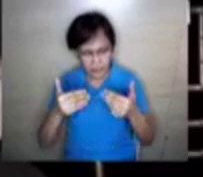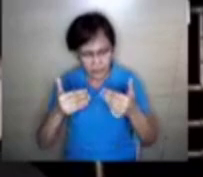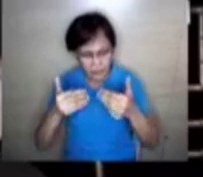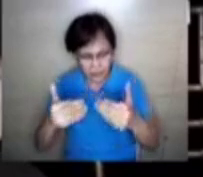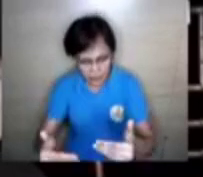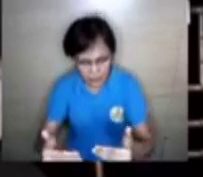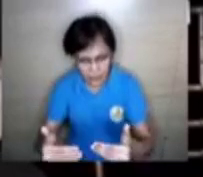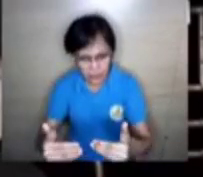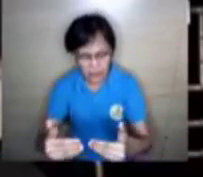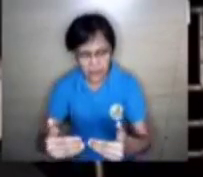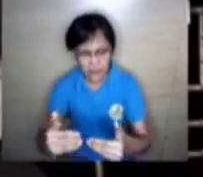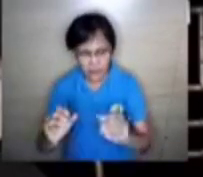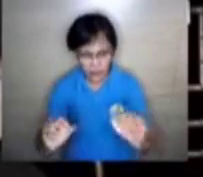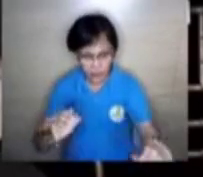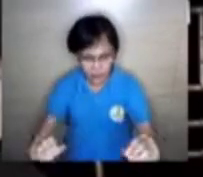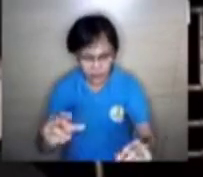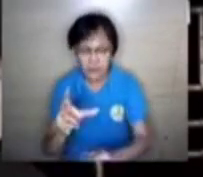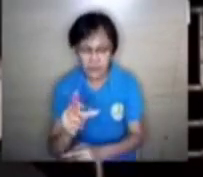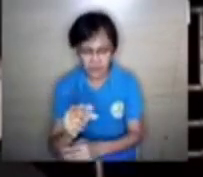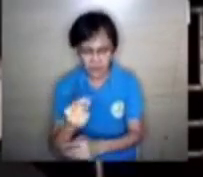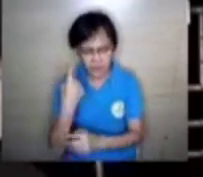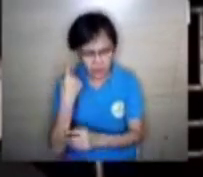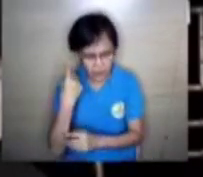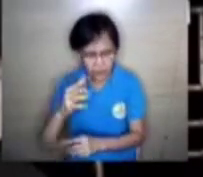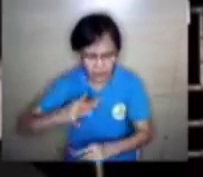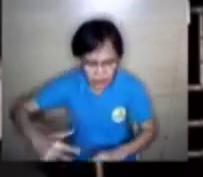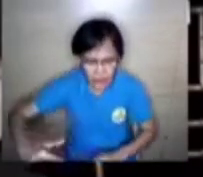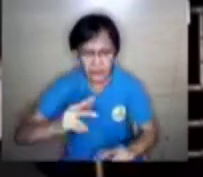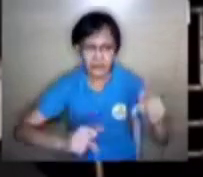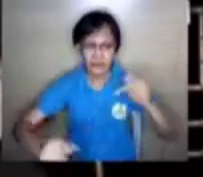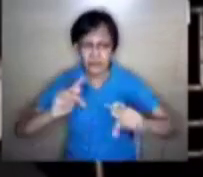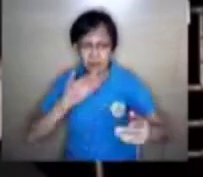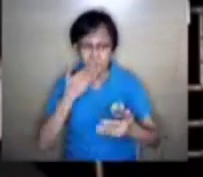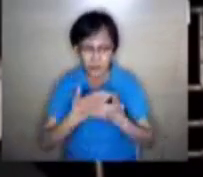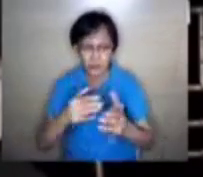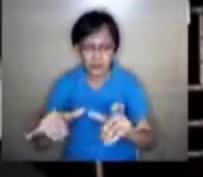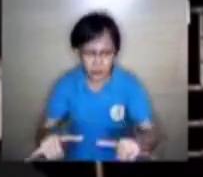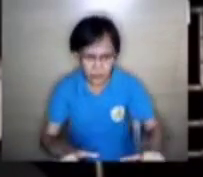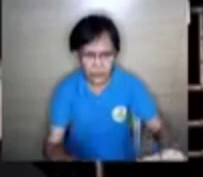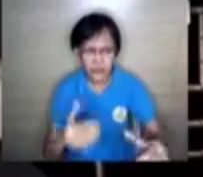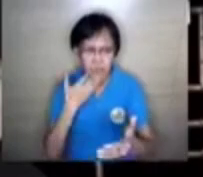sa ating mga sarili. Yung pinapakilala nating pagbabago,